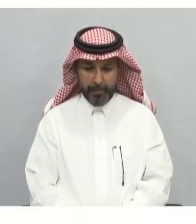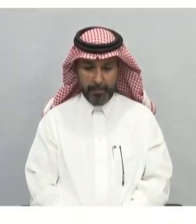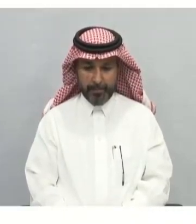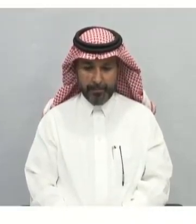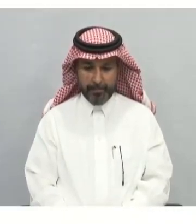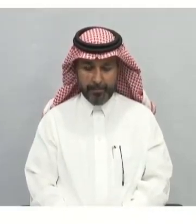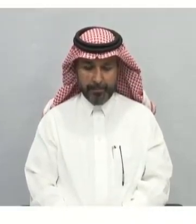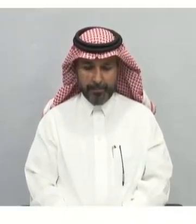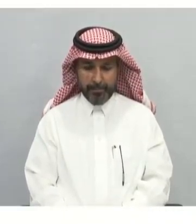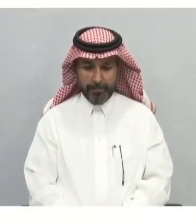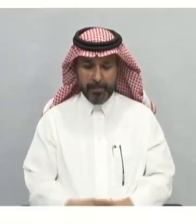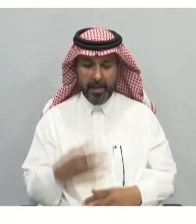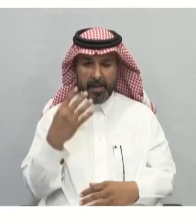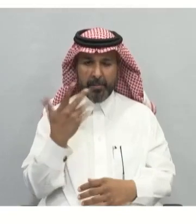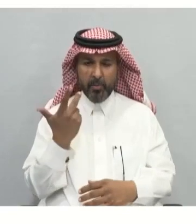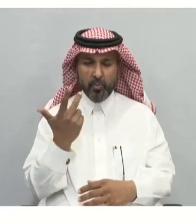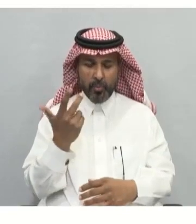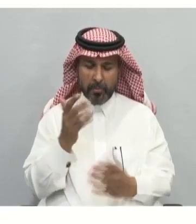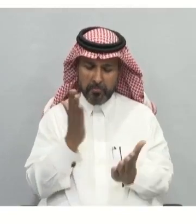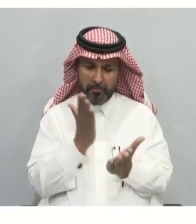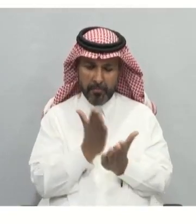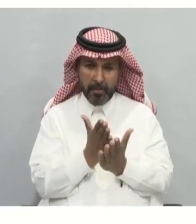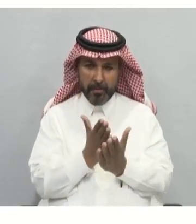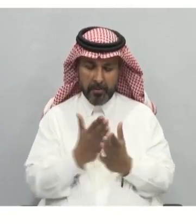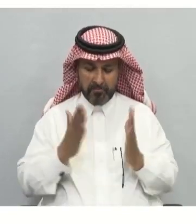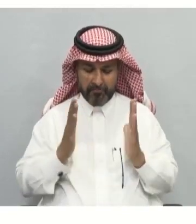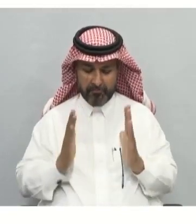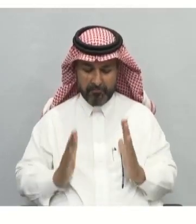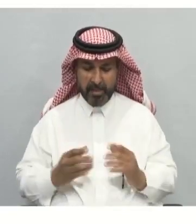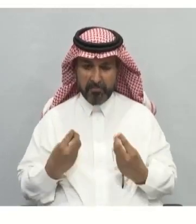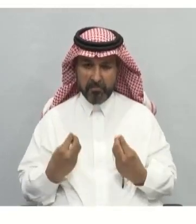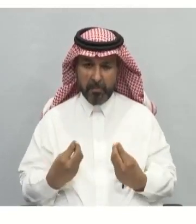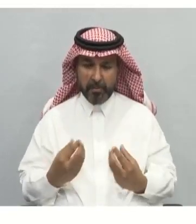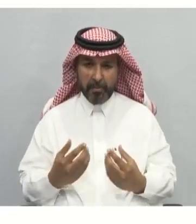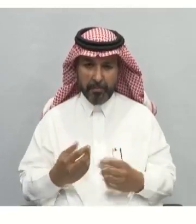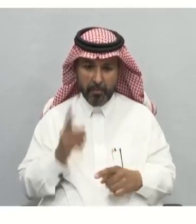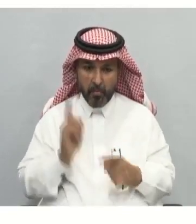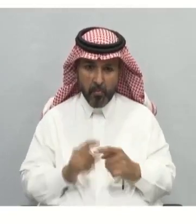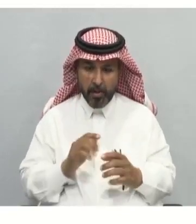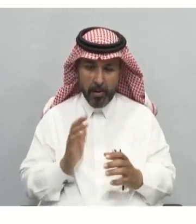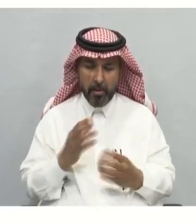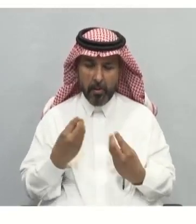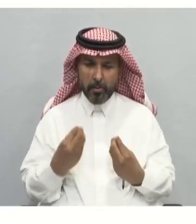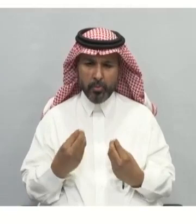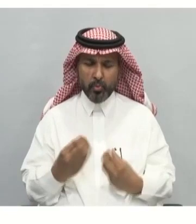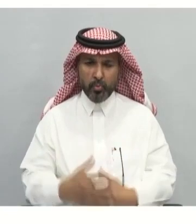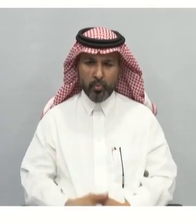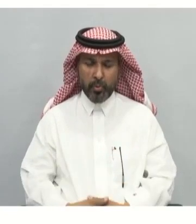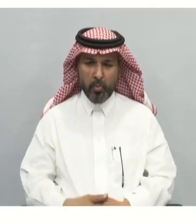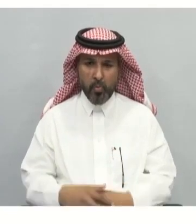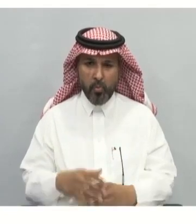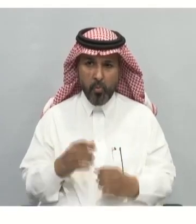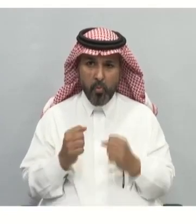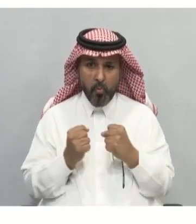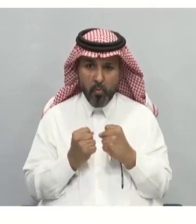رابعا القصد والاعتدال بماذا يكون القصد والاعتدال يكون القصد والاعتدال